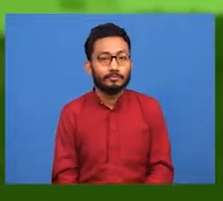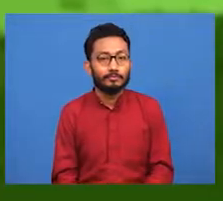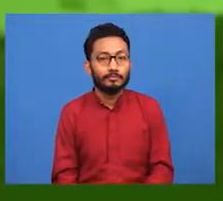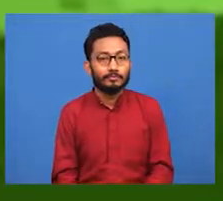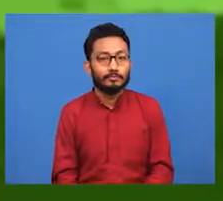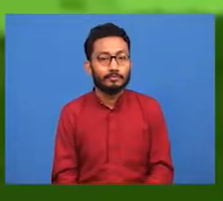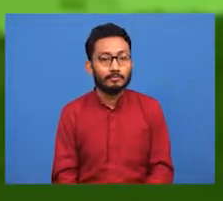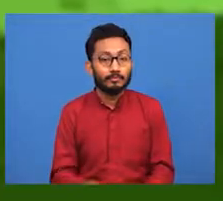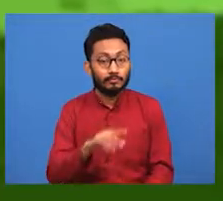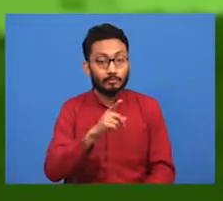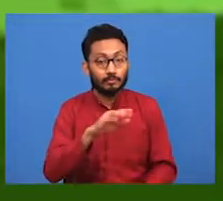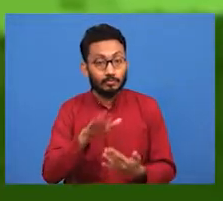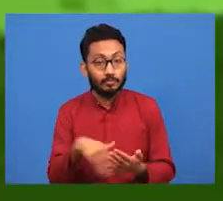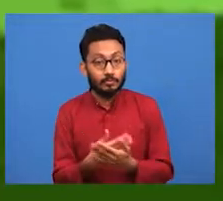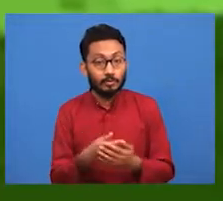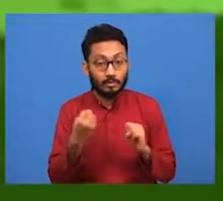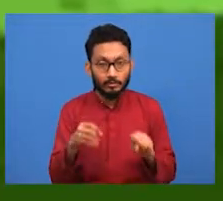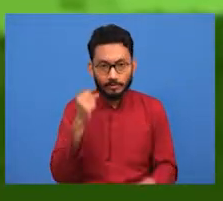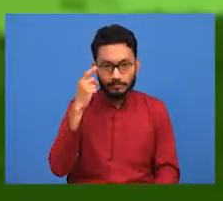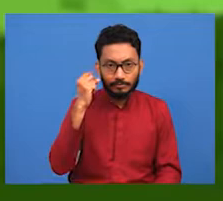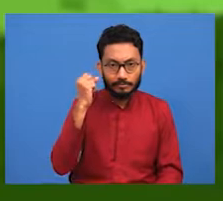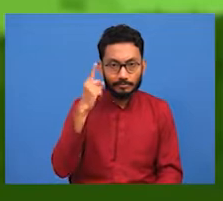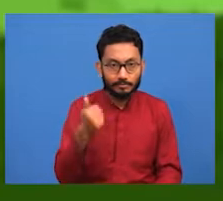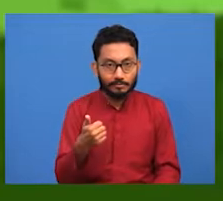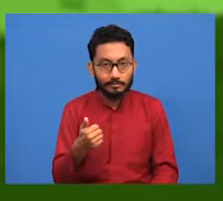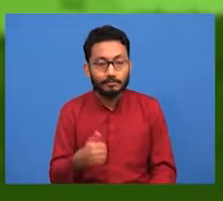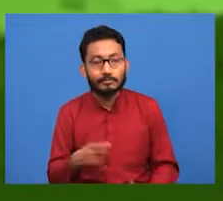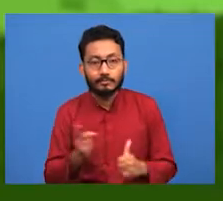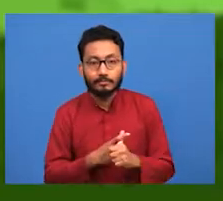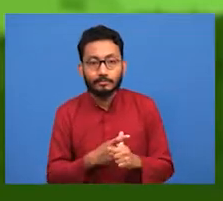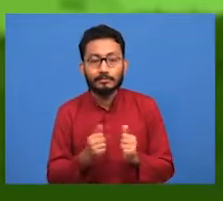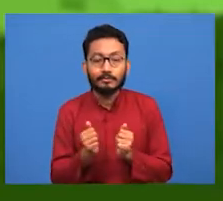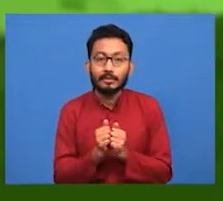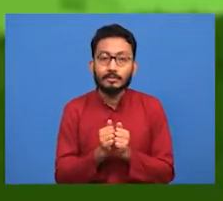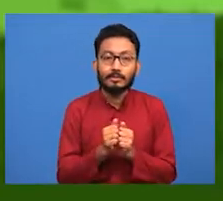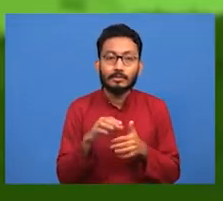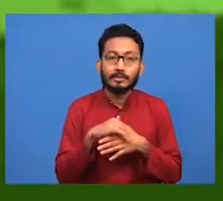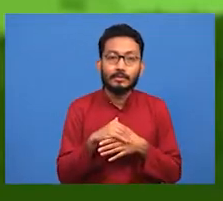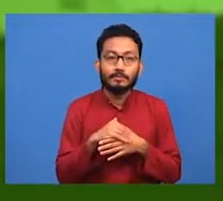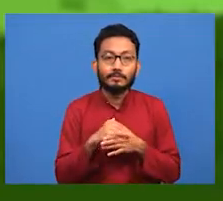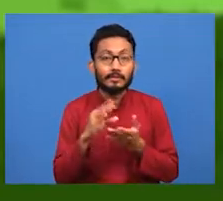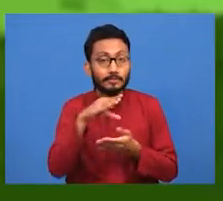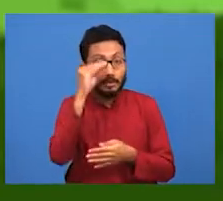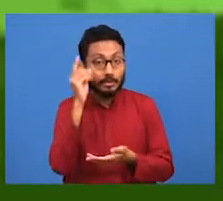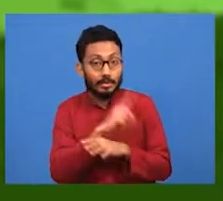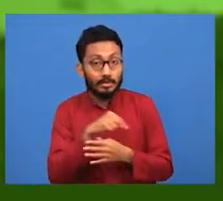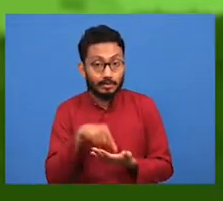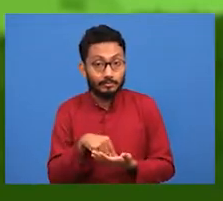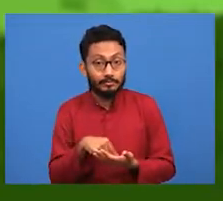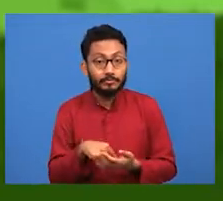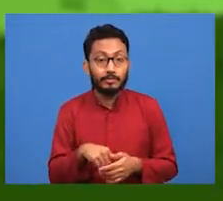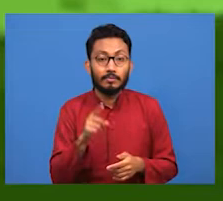Nampaknya kamu semua sudah semakin faham dengan isi pembelajaran kita hari ini.